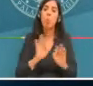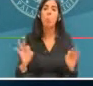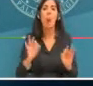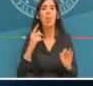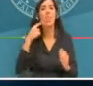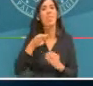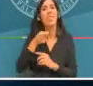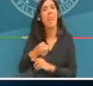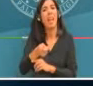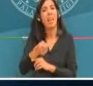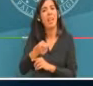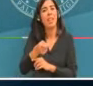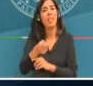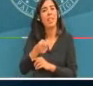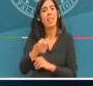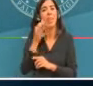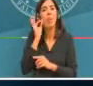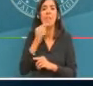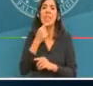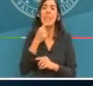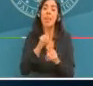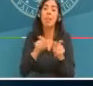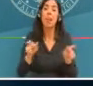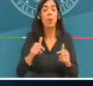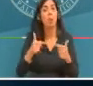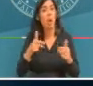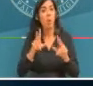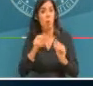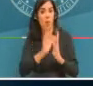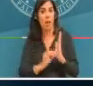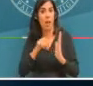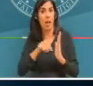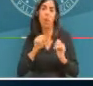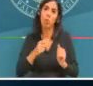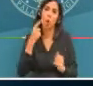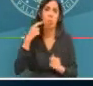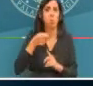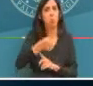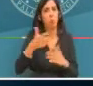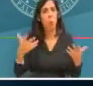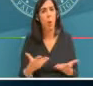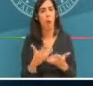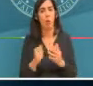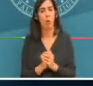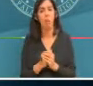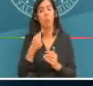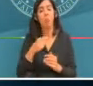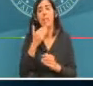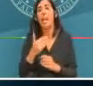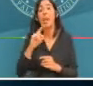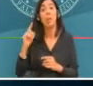devo ringraziare in particolare oltre che tutti i ministri tutti i rappresentanti delle regioni tutti coloro che hanno lavorato con lui